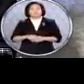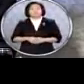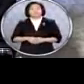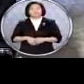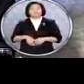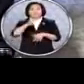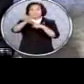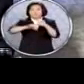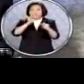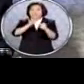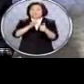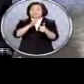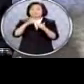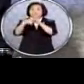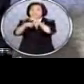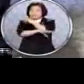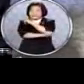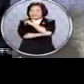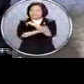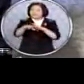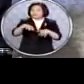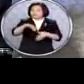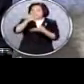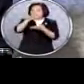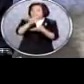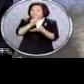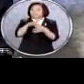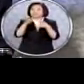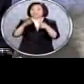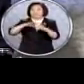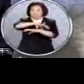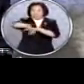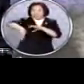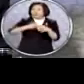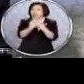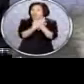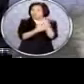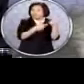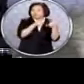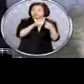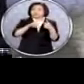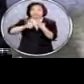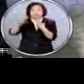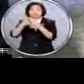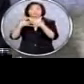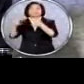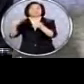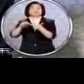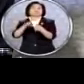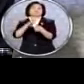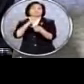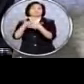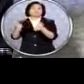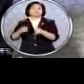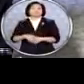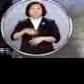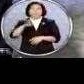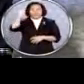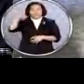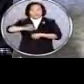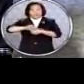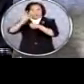百年生机，除了提到要保护环境以外，另外一点讲的就是网络，希望能够速度